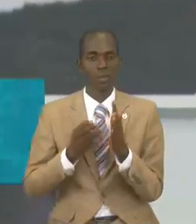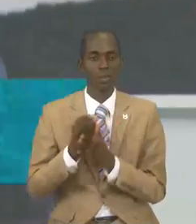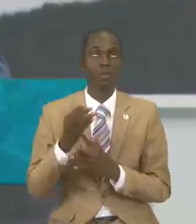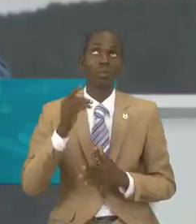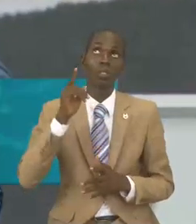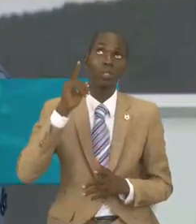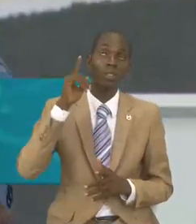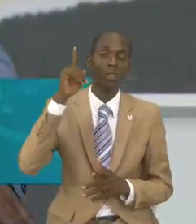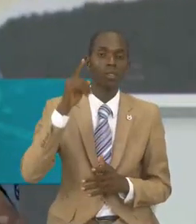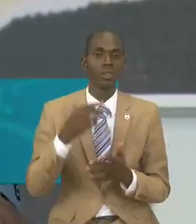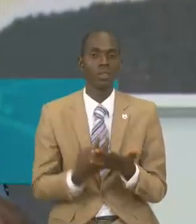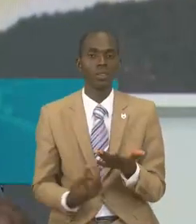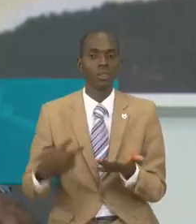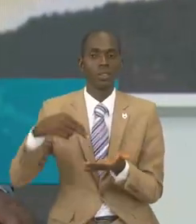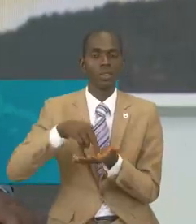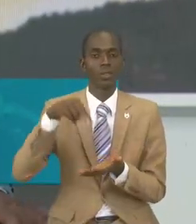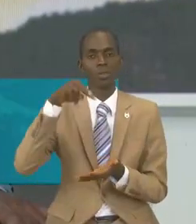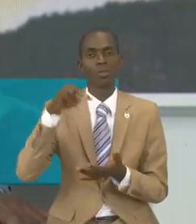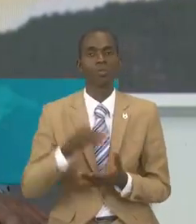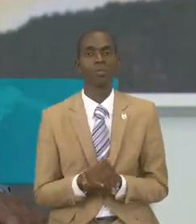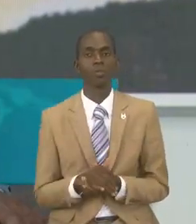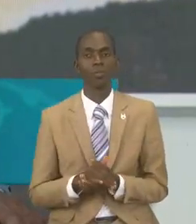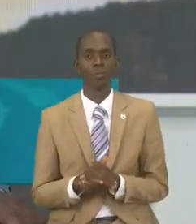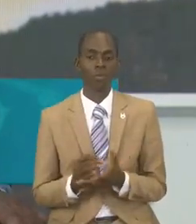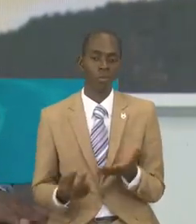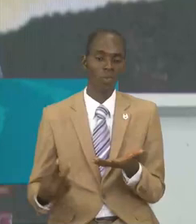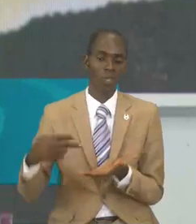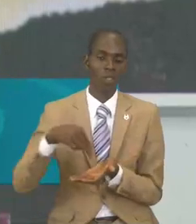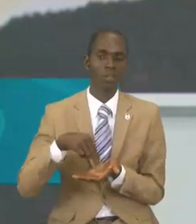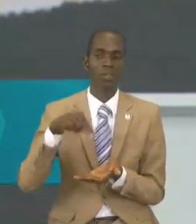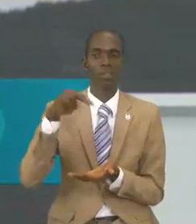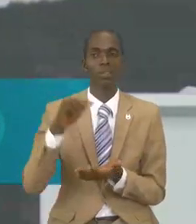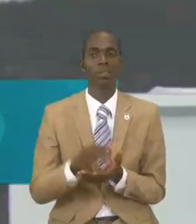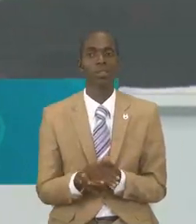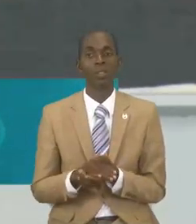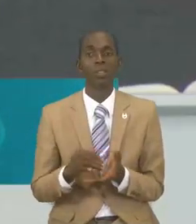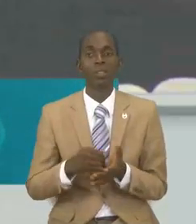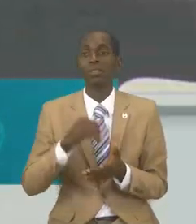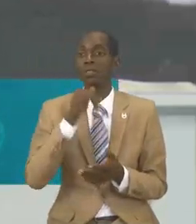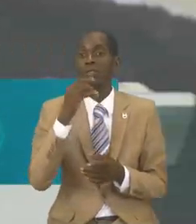travers sa résurrection. La résurrection,